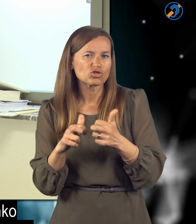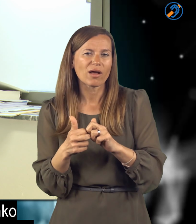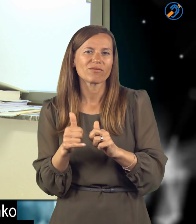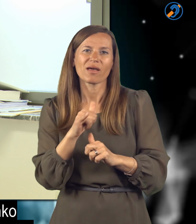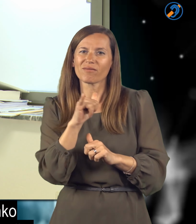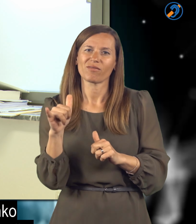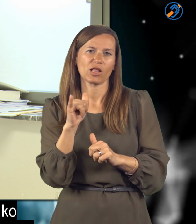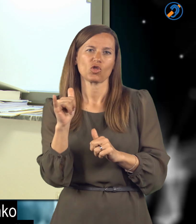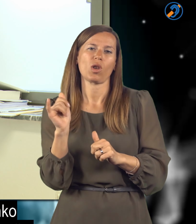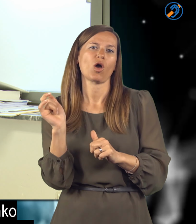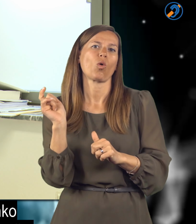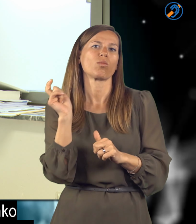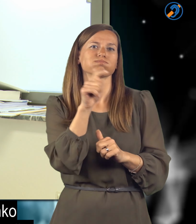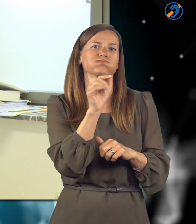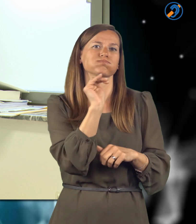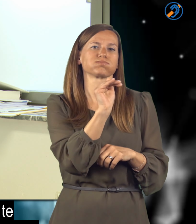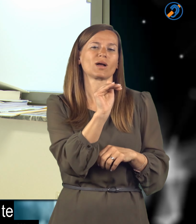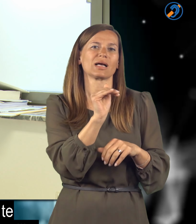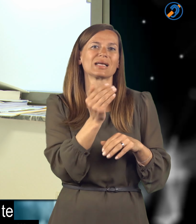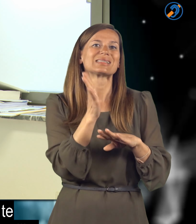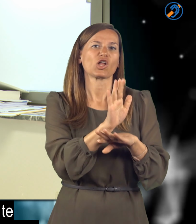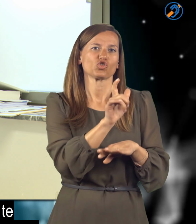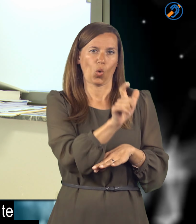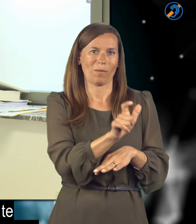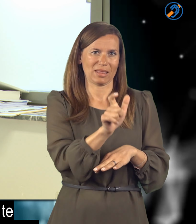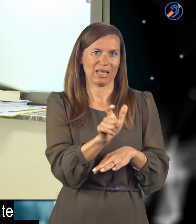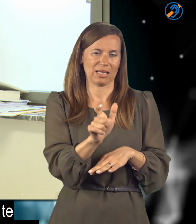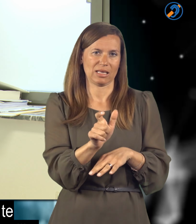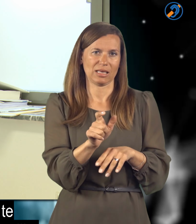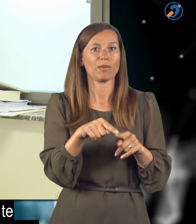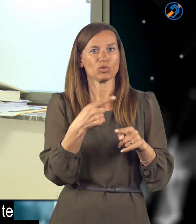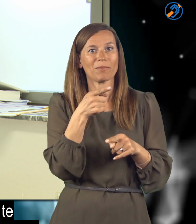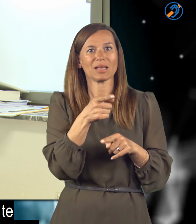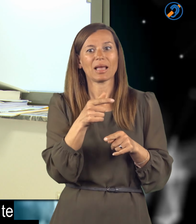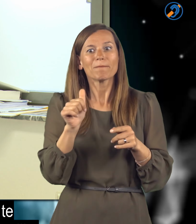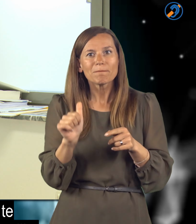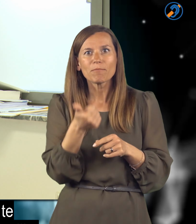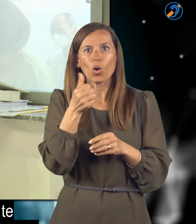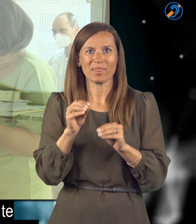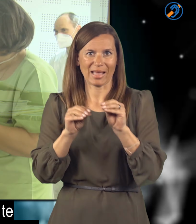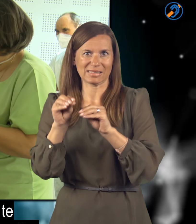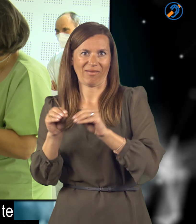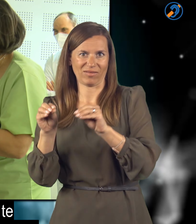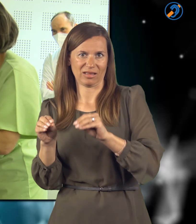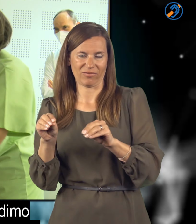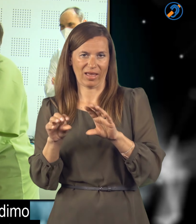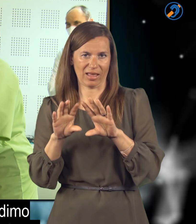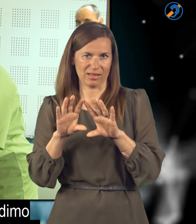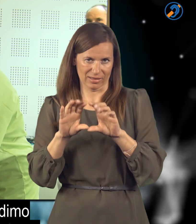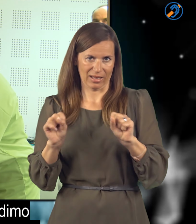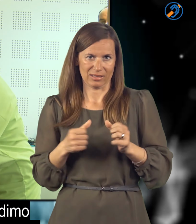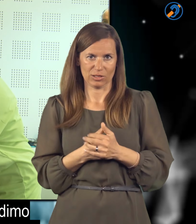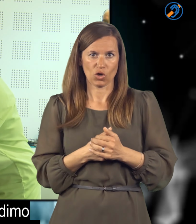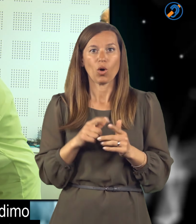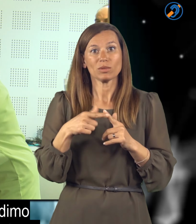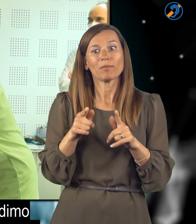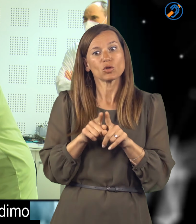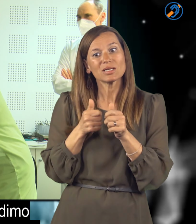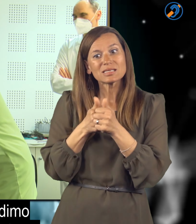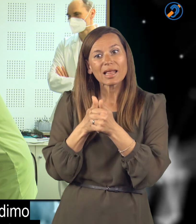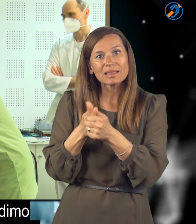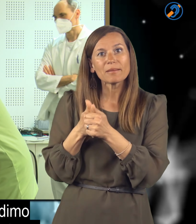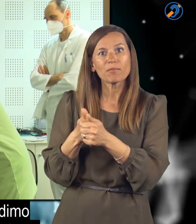vedno lahko obrne na zastopnike in pač potem se te ponastavitve naredijo. Potem tudi sledimo